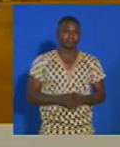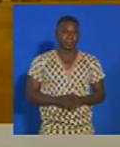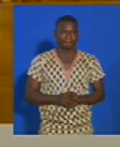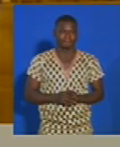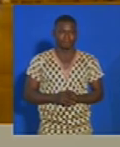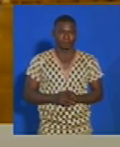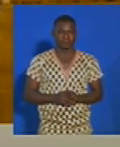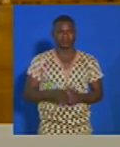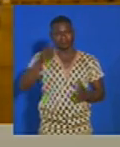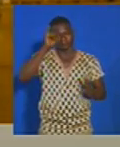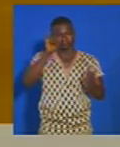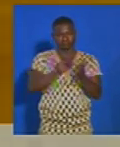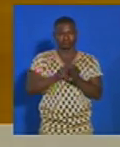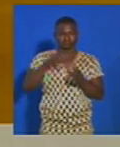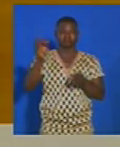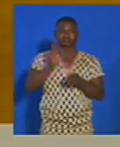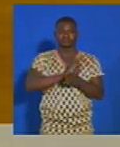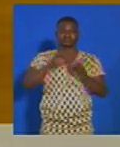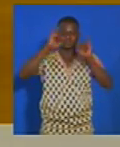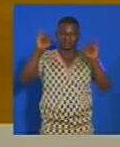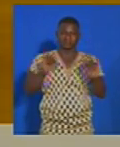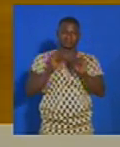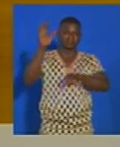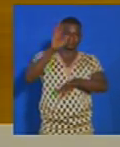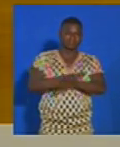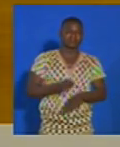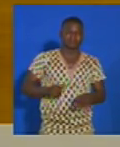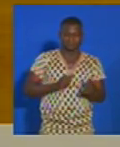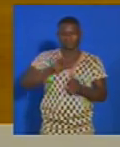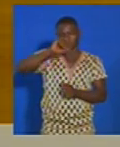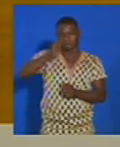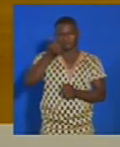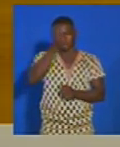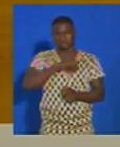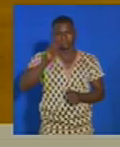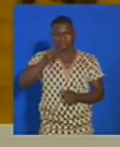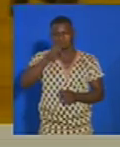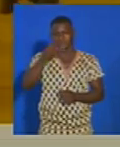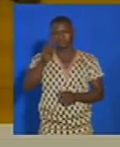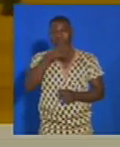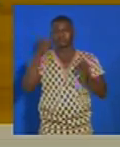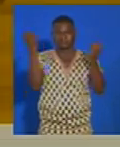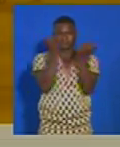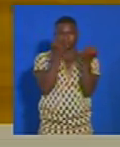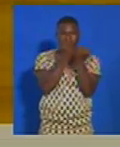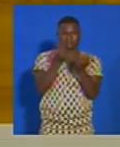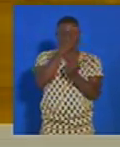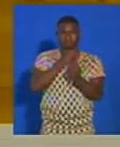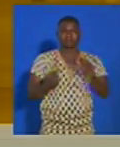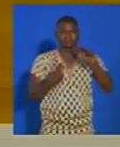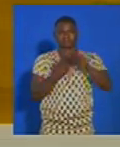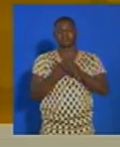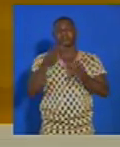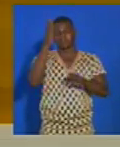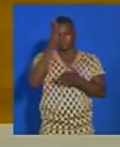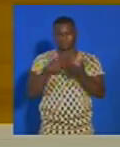Apparent sur ces images filmées jeudi soir à Tripoli. Pourtant, une dizaine de kilomètres à peine, des combats surviennent quelques heures plus tard